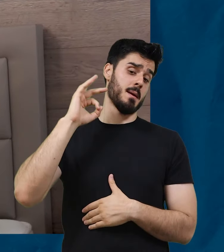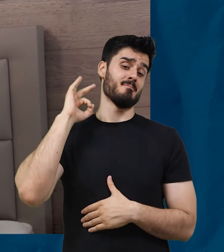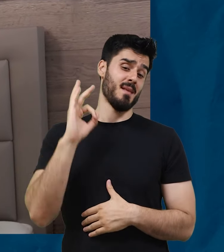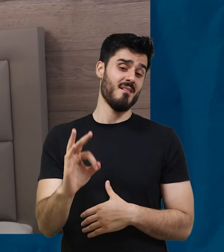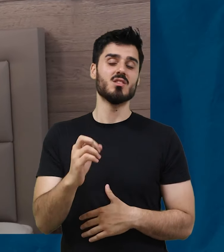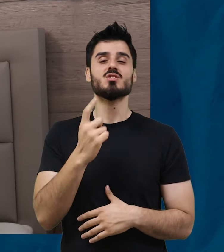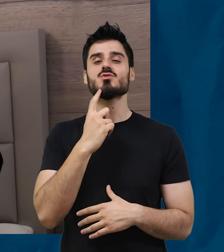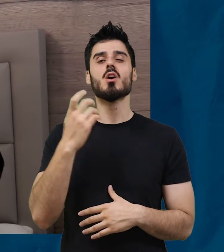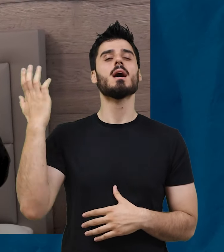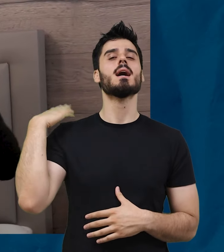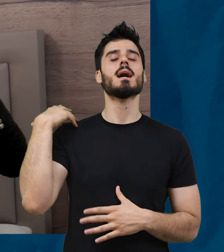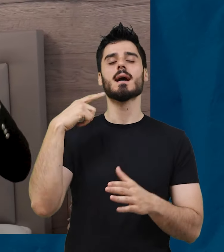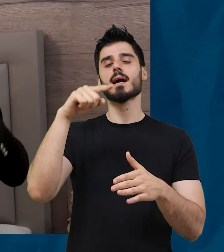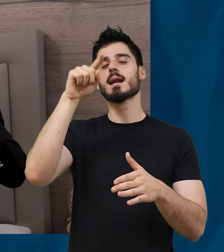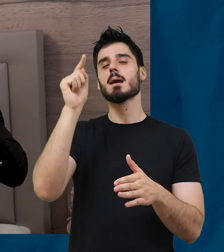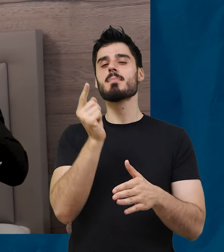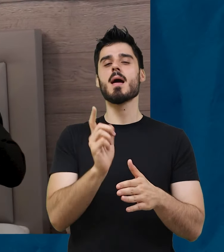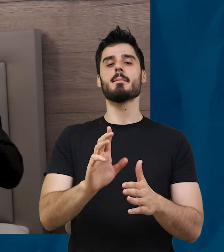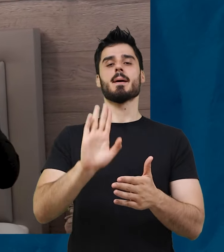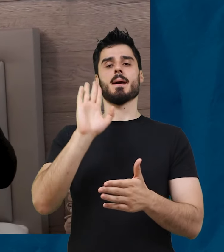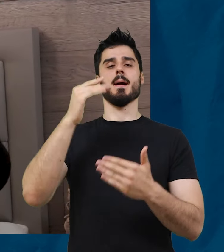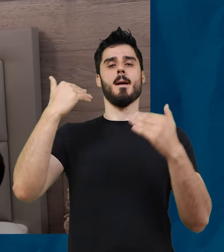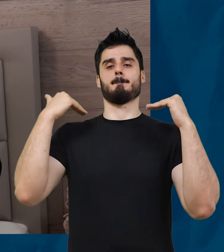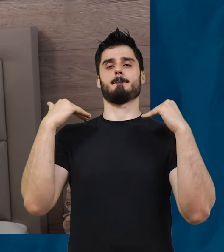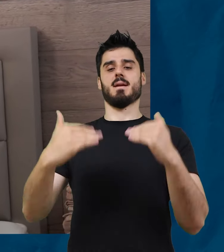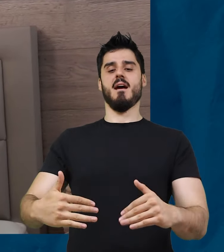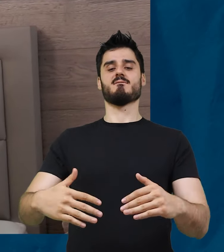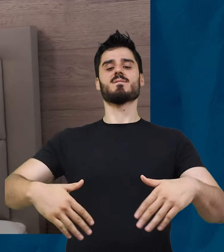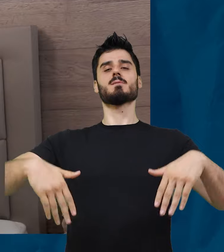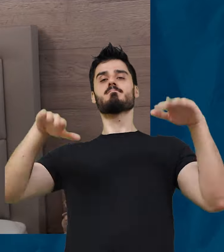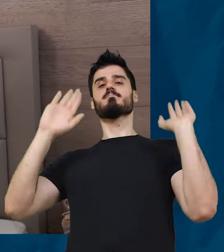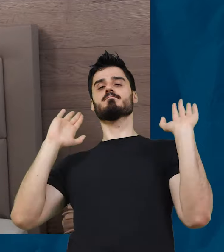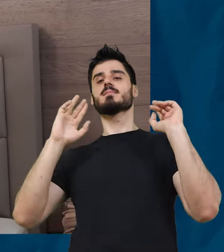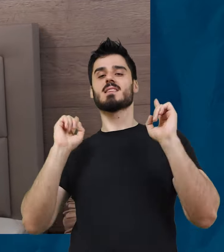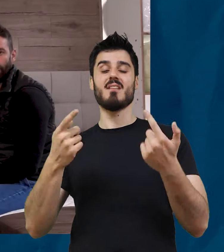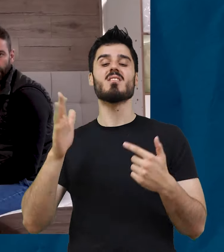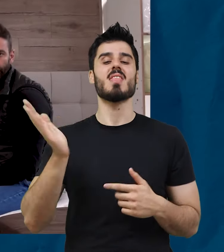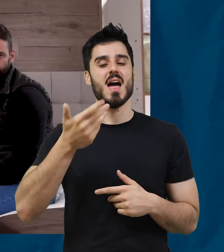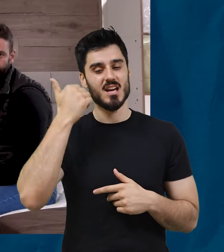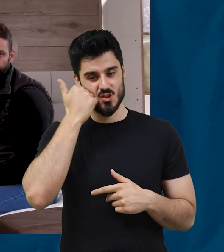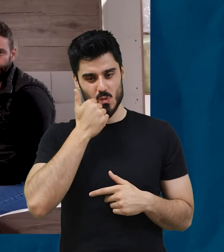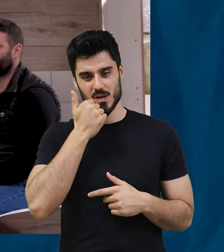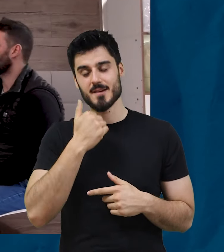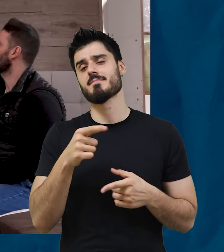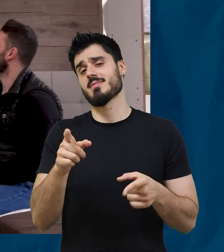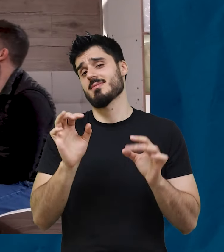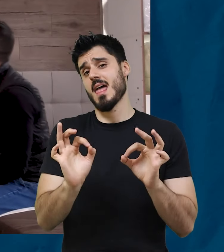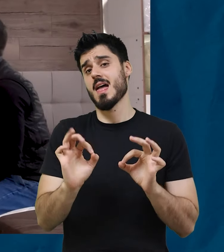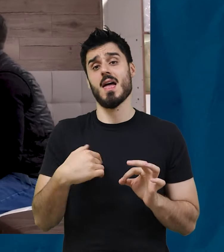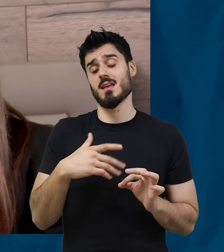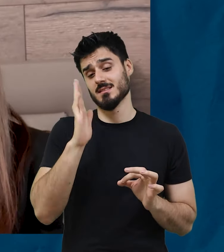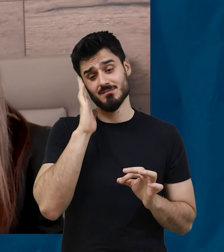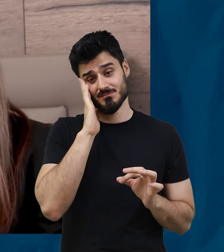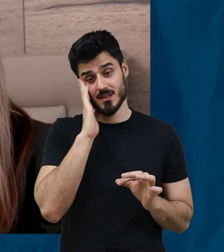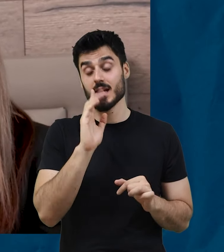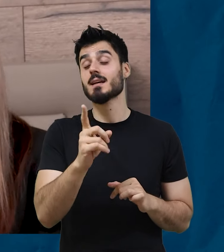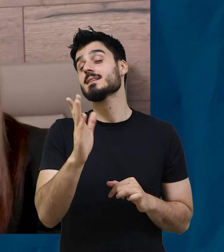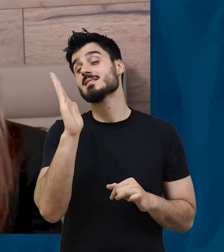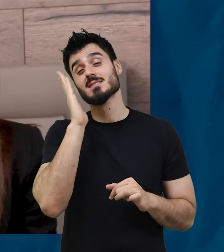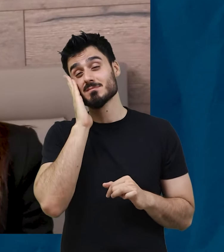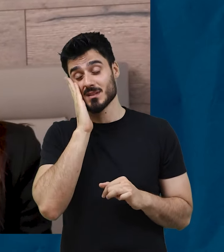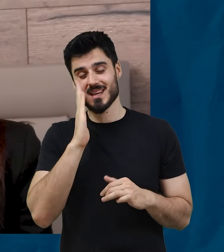Да, защото гръбнака е в изправена позиция и съответно има най-добра поддръжка. Аз пътка. При